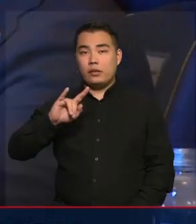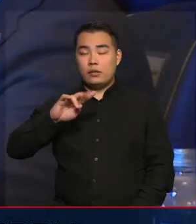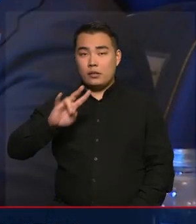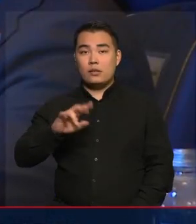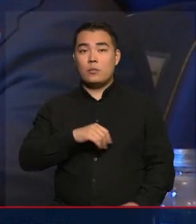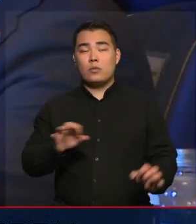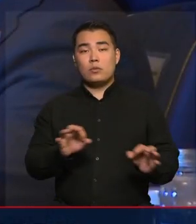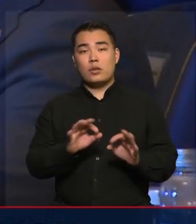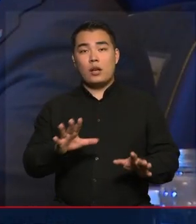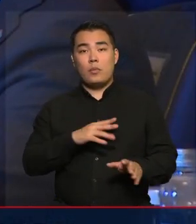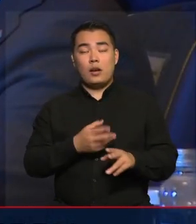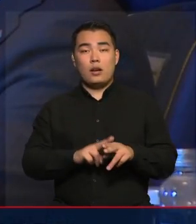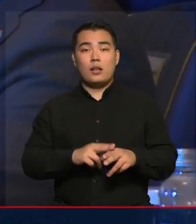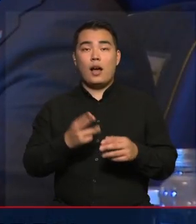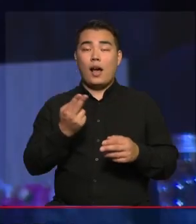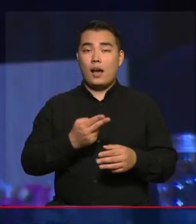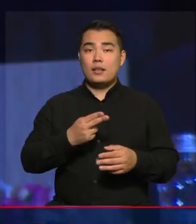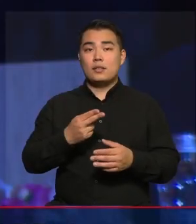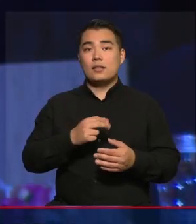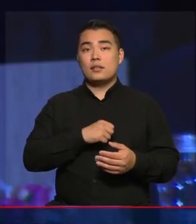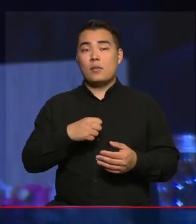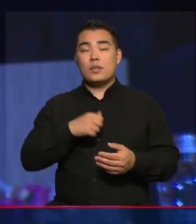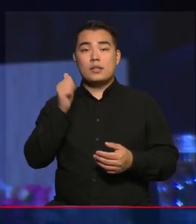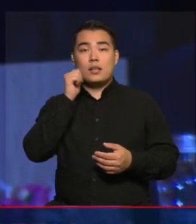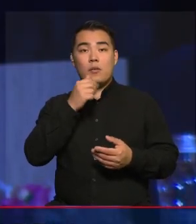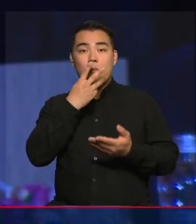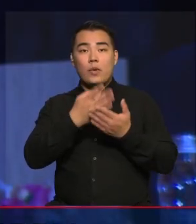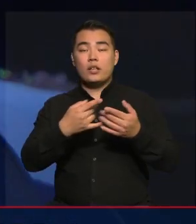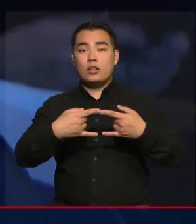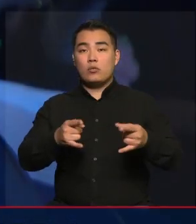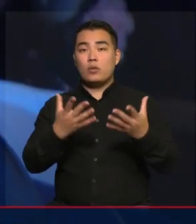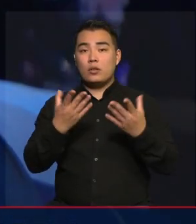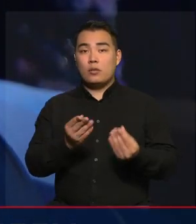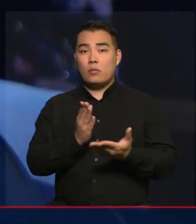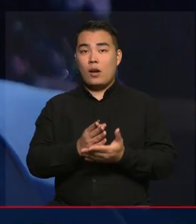Айта кетейік, елордада алдағы күндері Армения киносының күндері де өтеді.